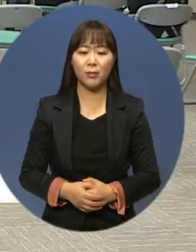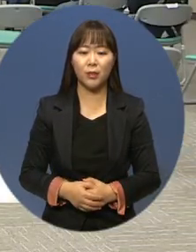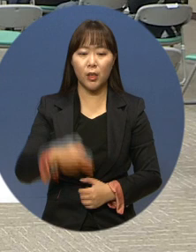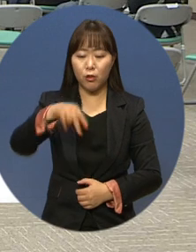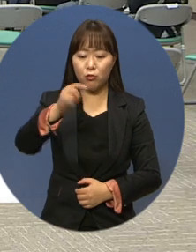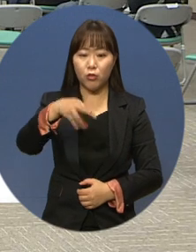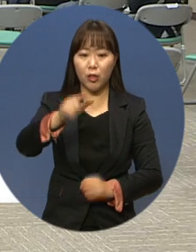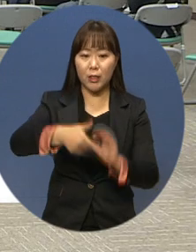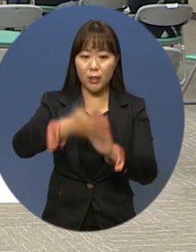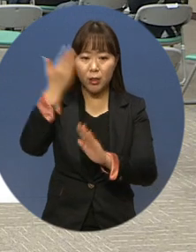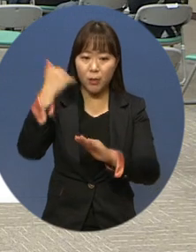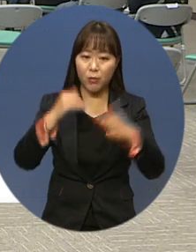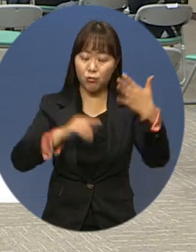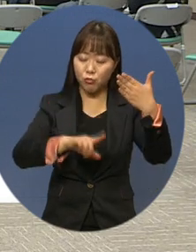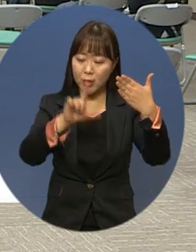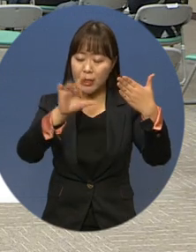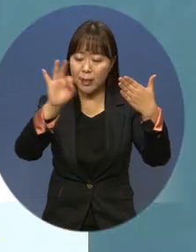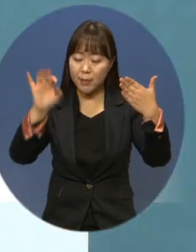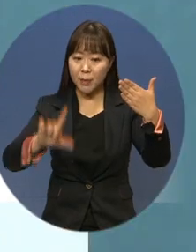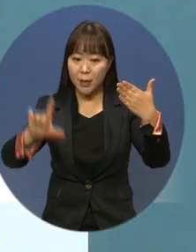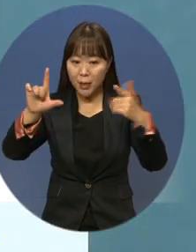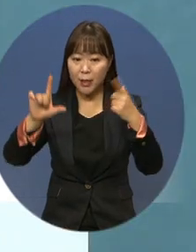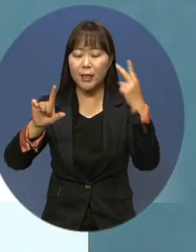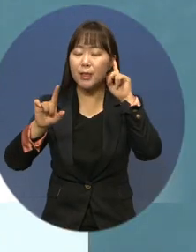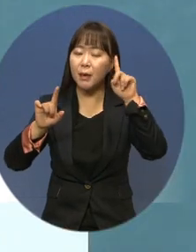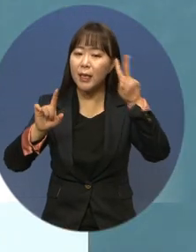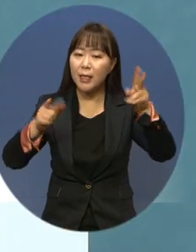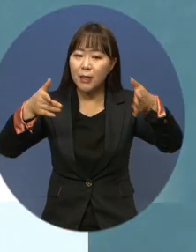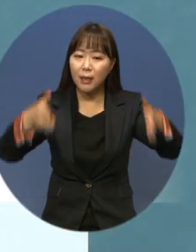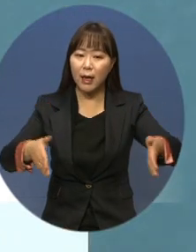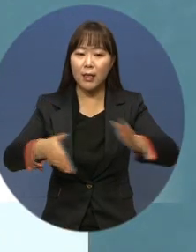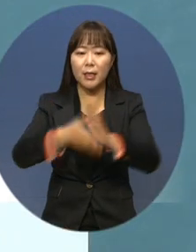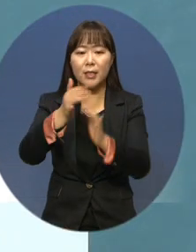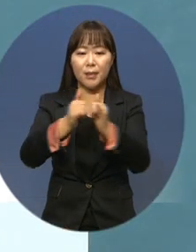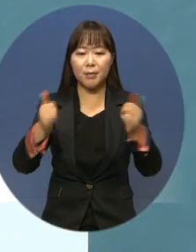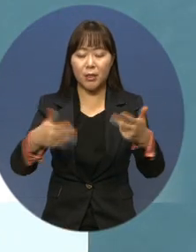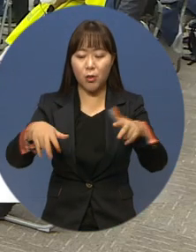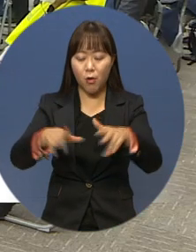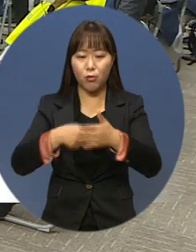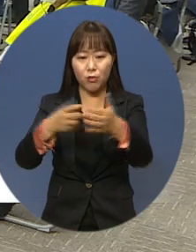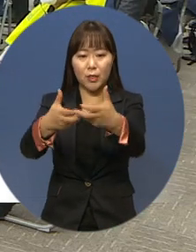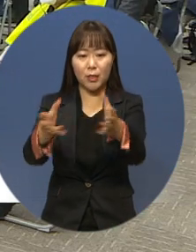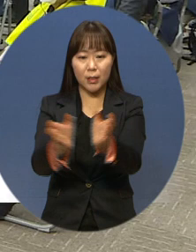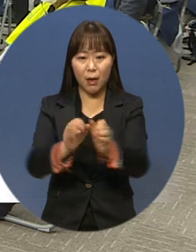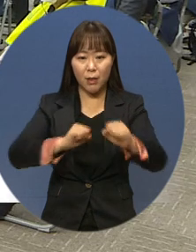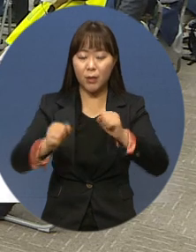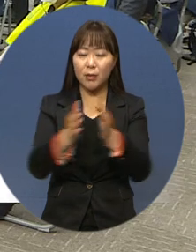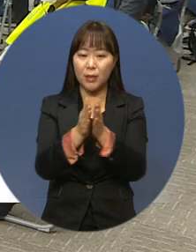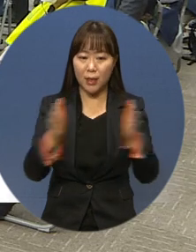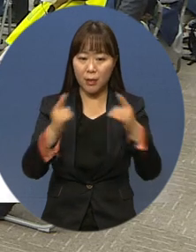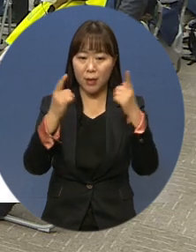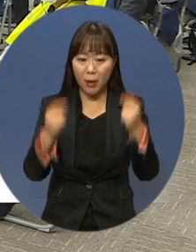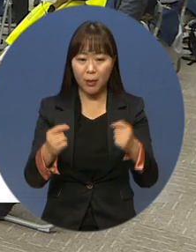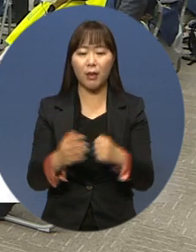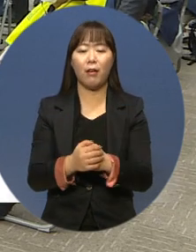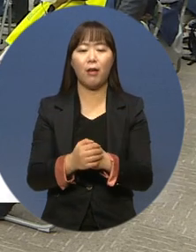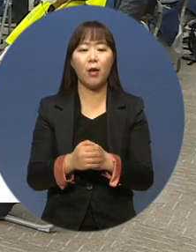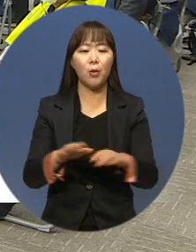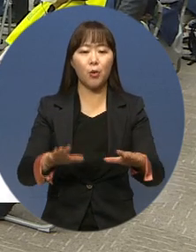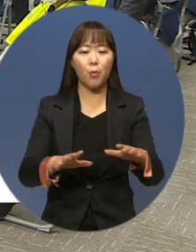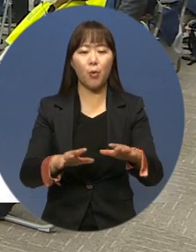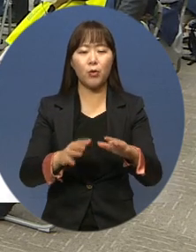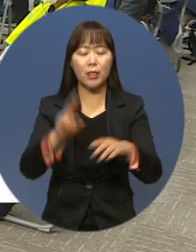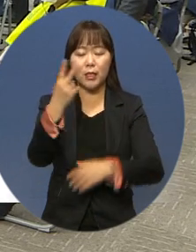춘천시는 지난 9일과 10일 이틀간 시민정원 추진단 발대식을 갖고 2023 순천만 국제정원